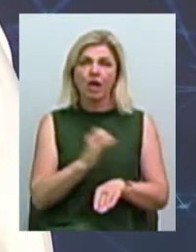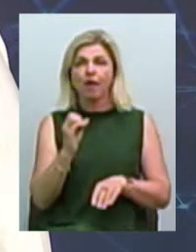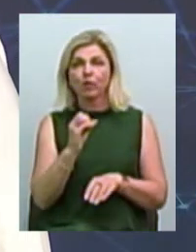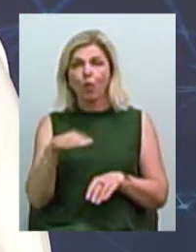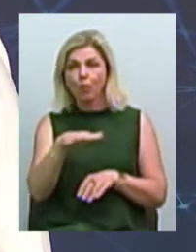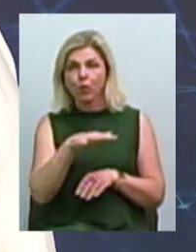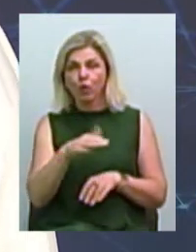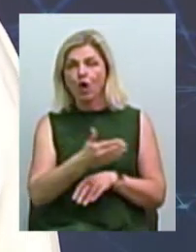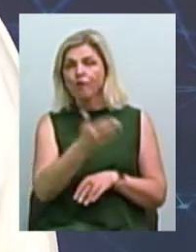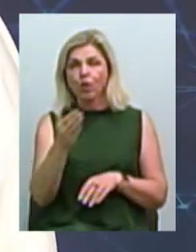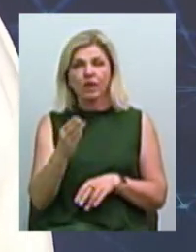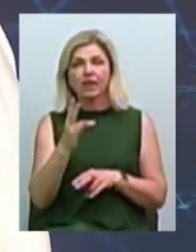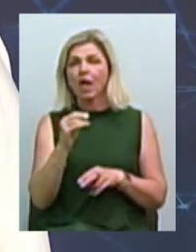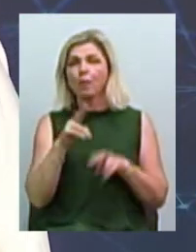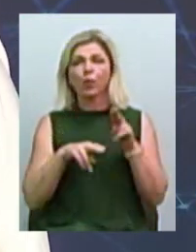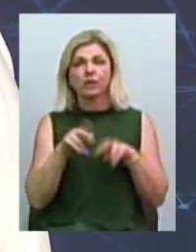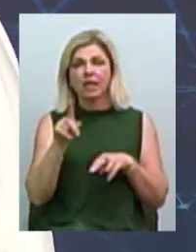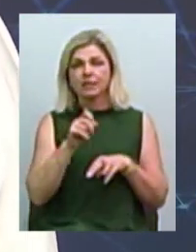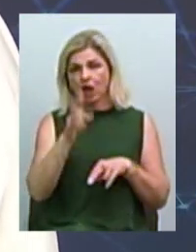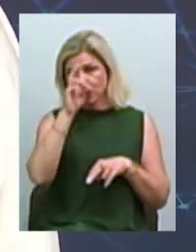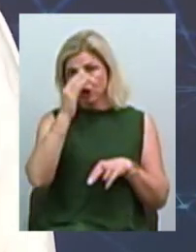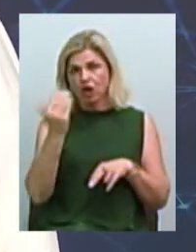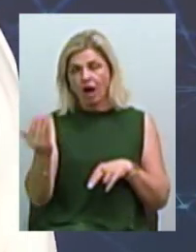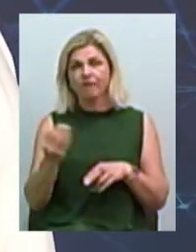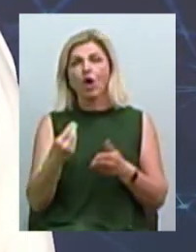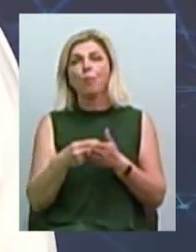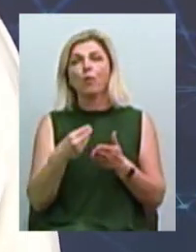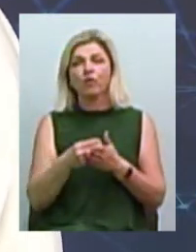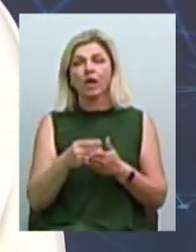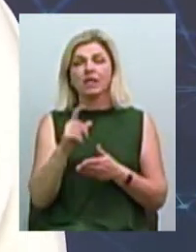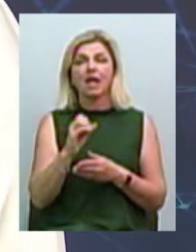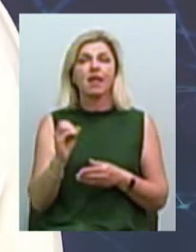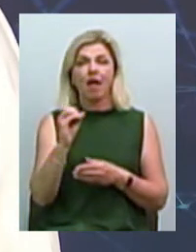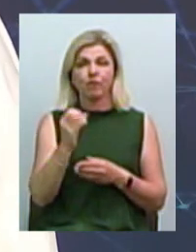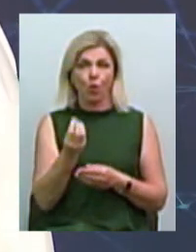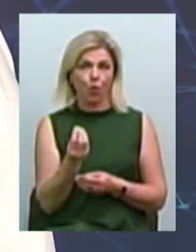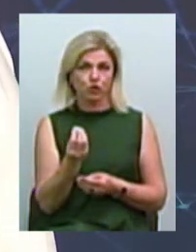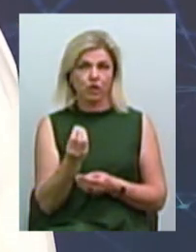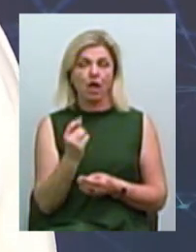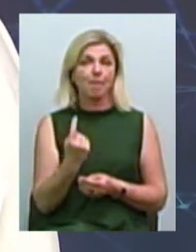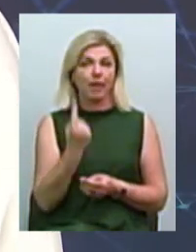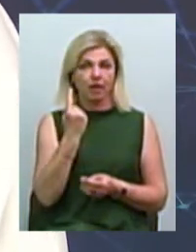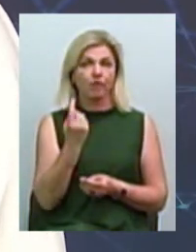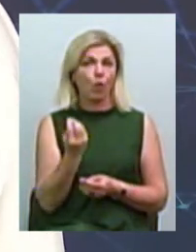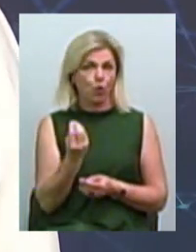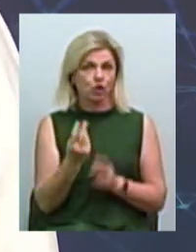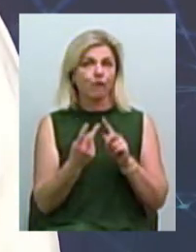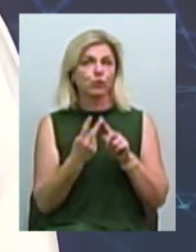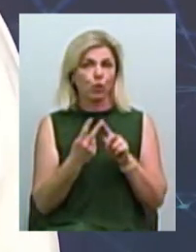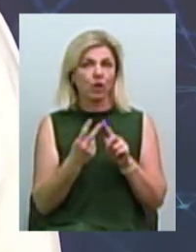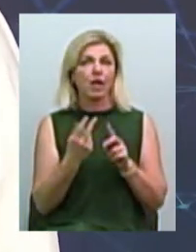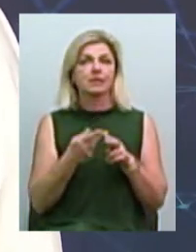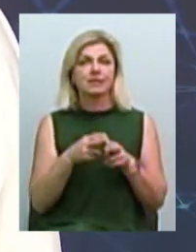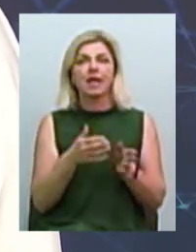не будувалися за бюджети держави Польща, вони будувалися за європейські кошти. Тому, перше, це кошти, по-друге, як на мене,